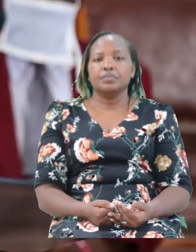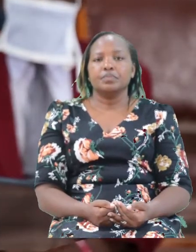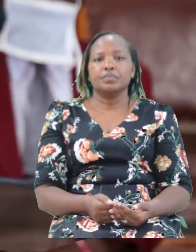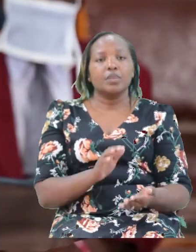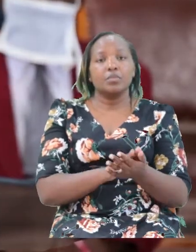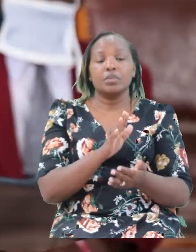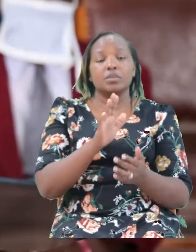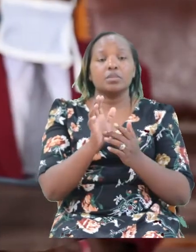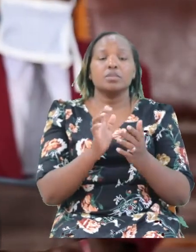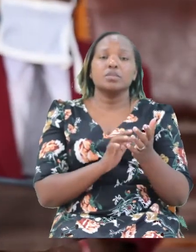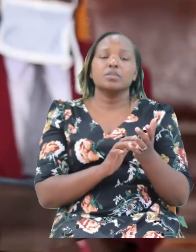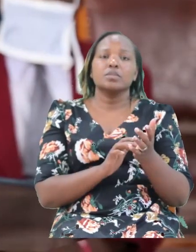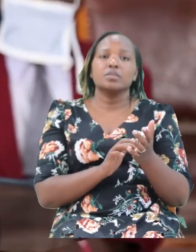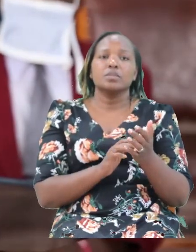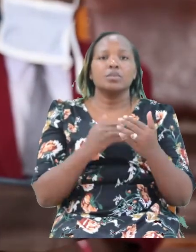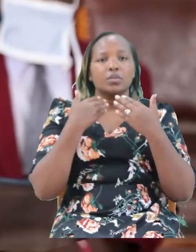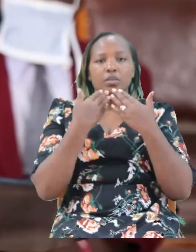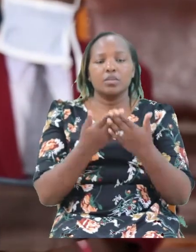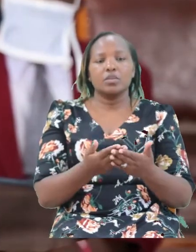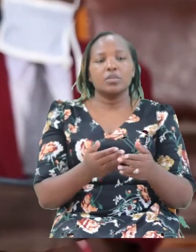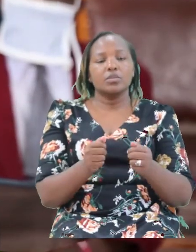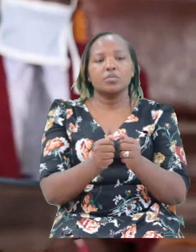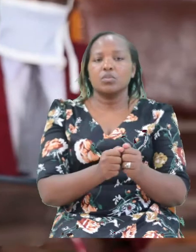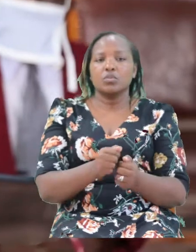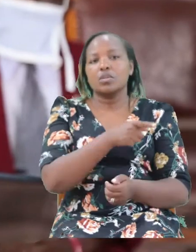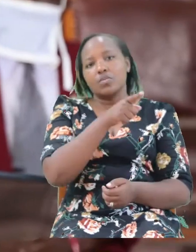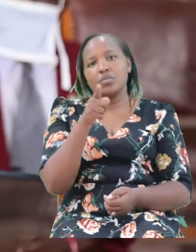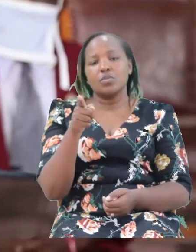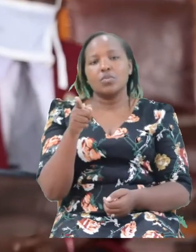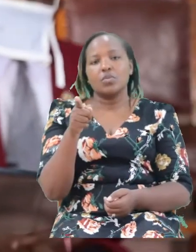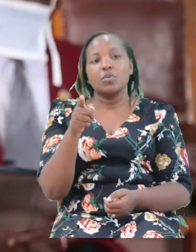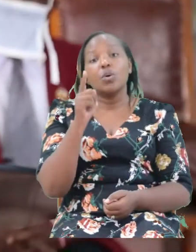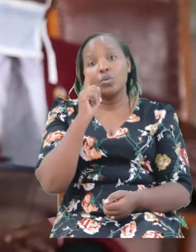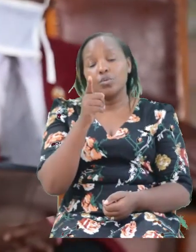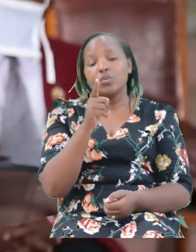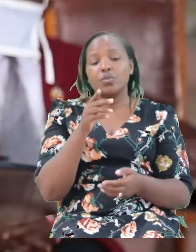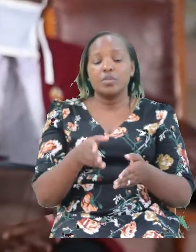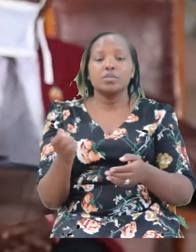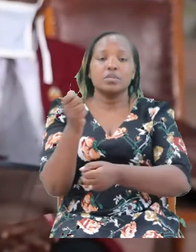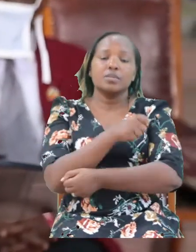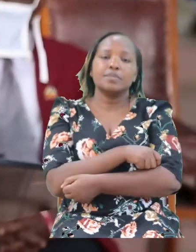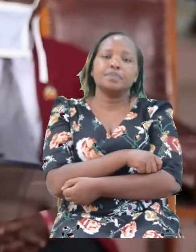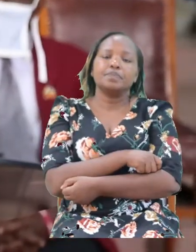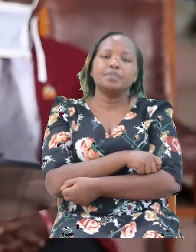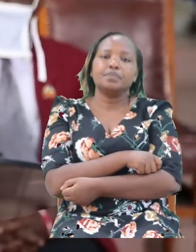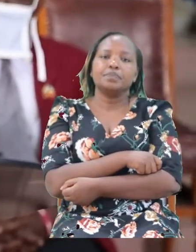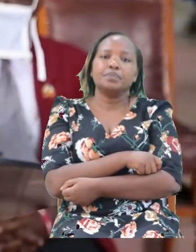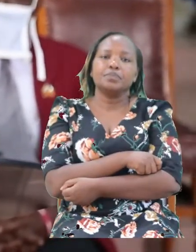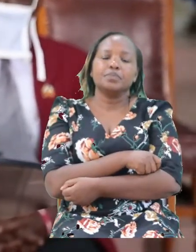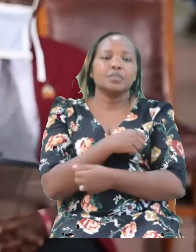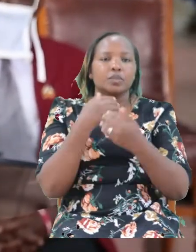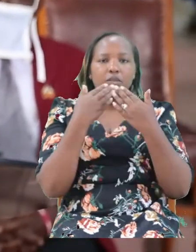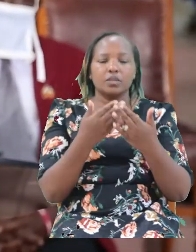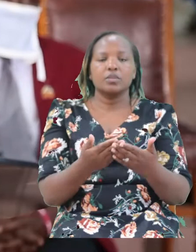Bwana Yesu asifiwe. Twashukuru kuwa pamoja nanyi, nawe siku hii ya leo. Na